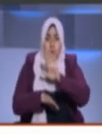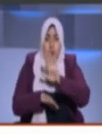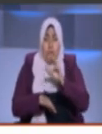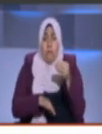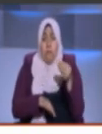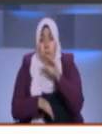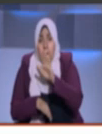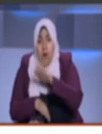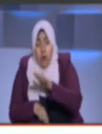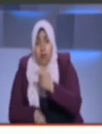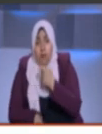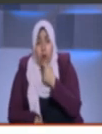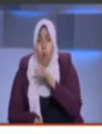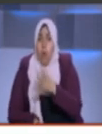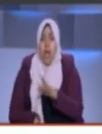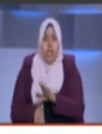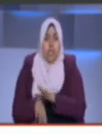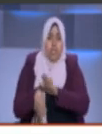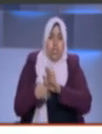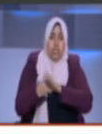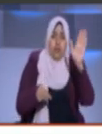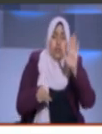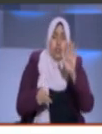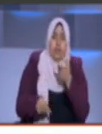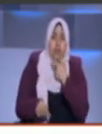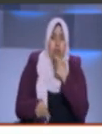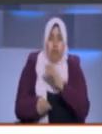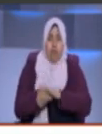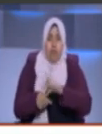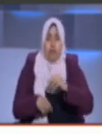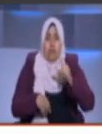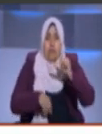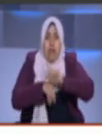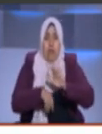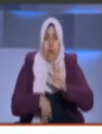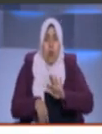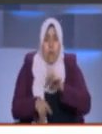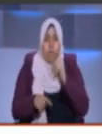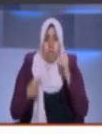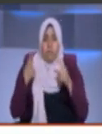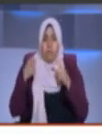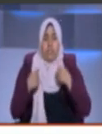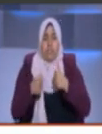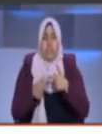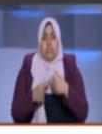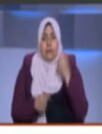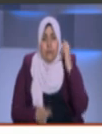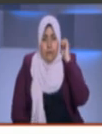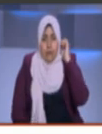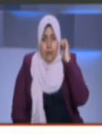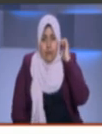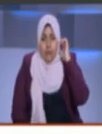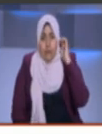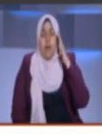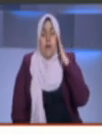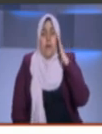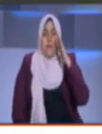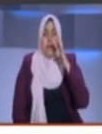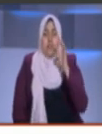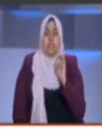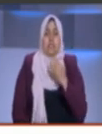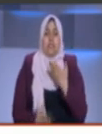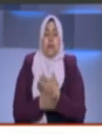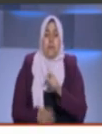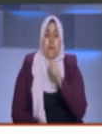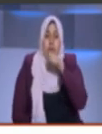في نهاية هذا العام. هذا هي آخر المستجدات الآن في بريطانيا. ممتاز جدا، بشكرك شكرا جزيلا مراسل